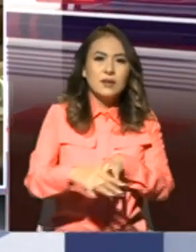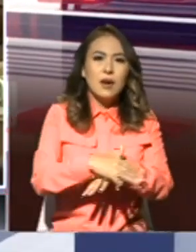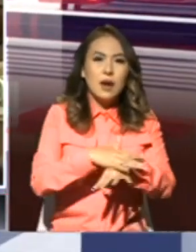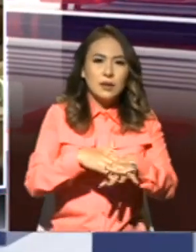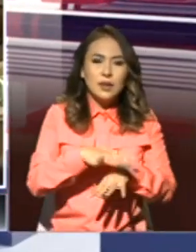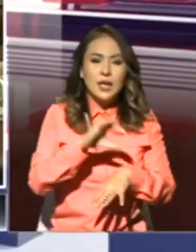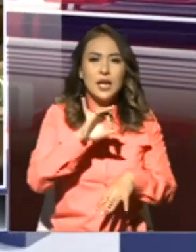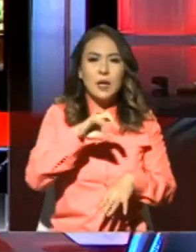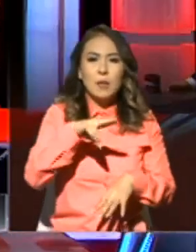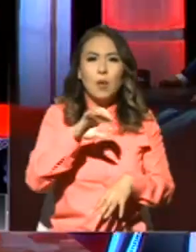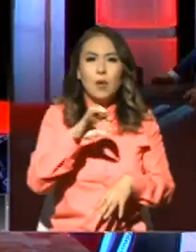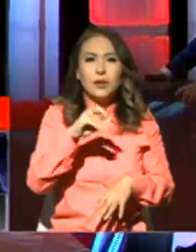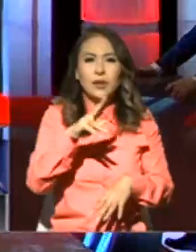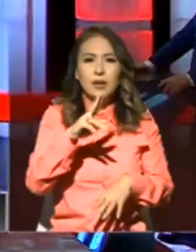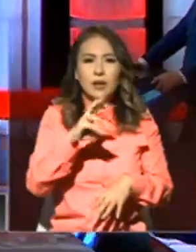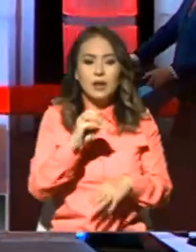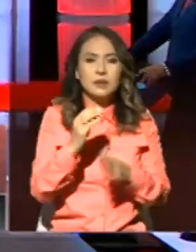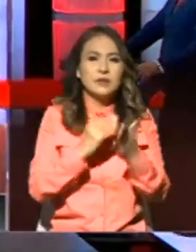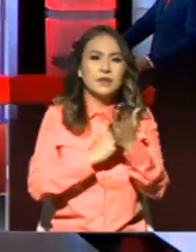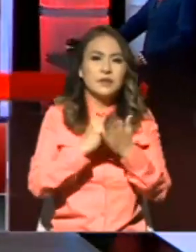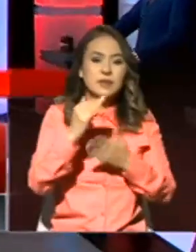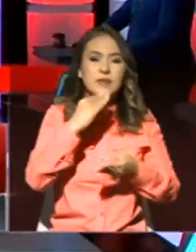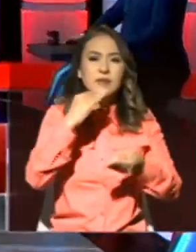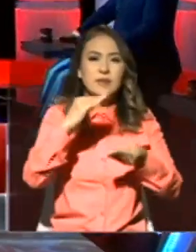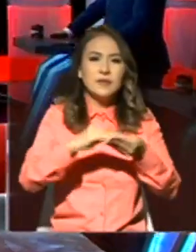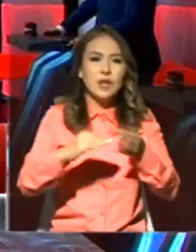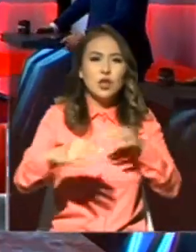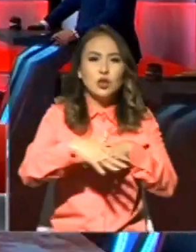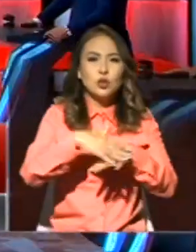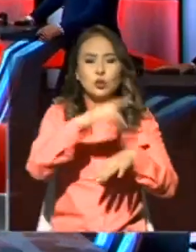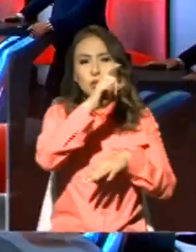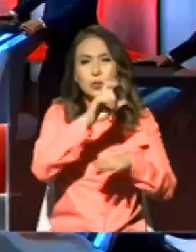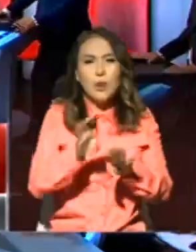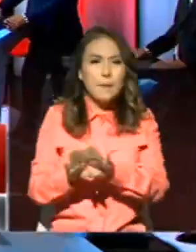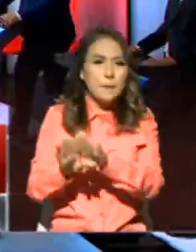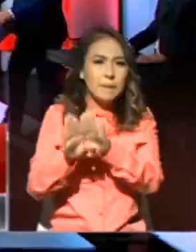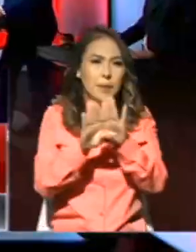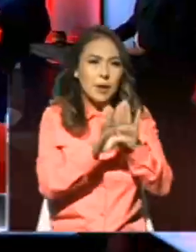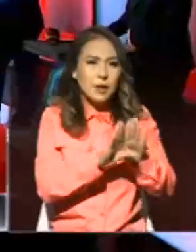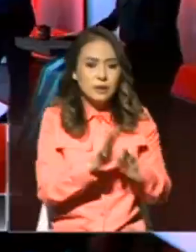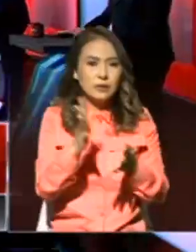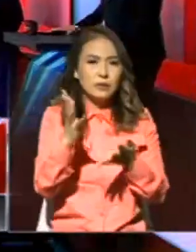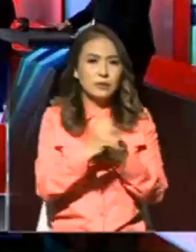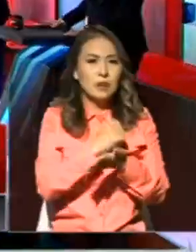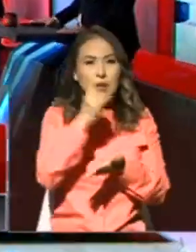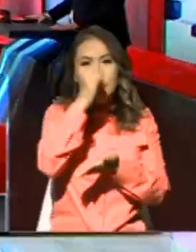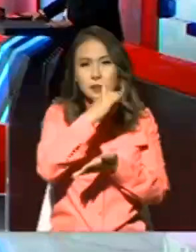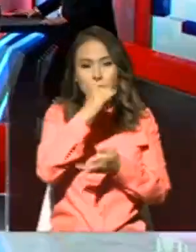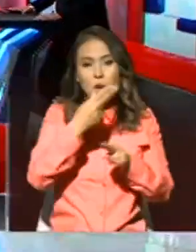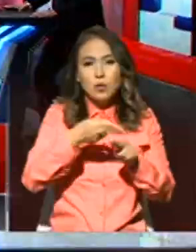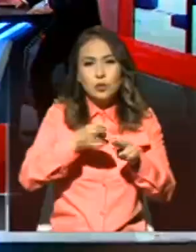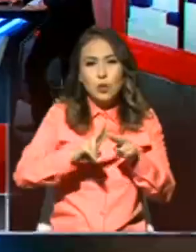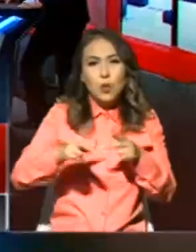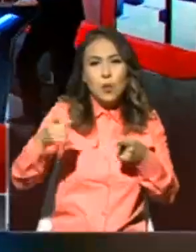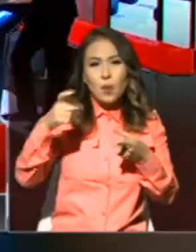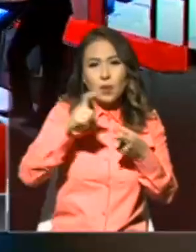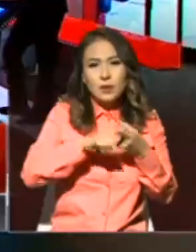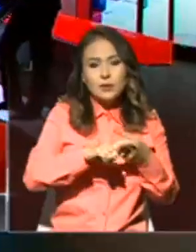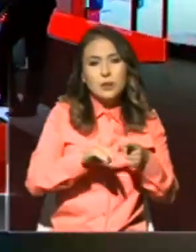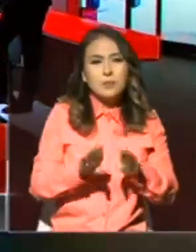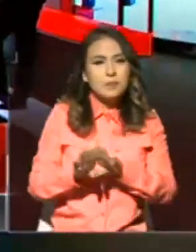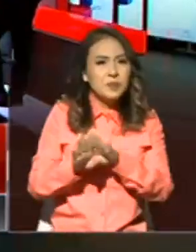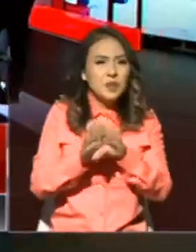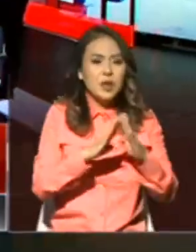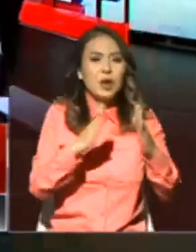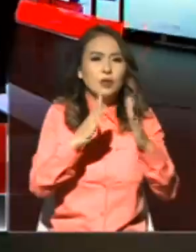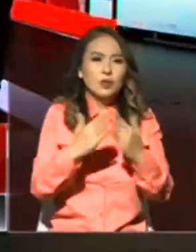ипотека ставкасы әлі де жоғары және жұрттың бәріне бірдей қол жетімді емес. Осыған орай бірыңғай